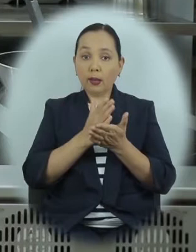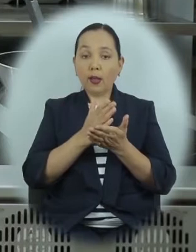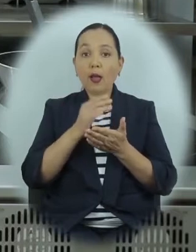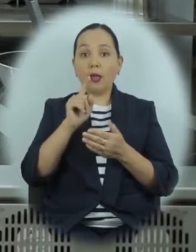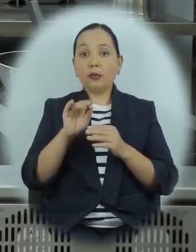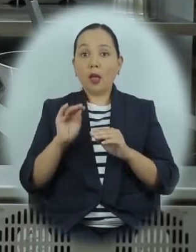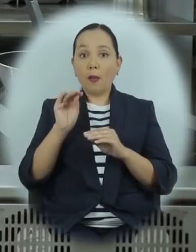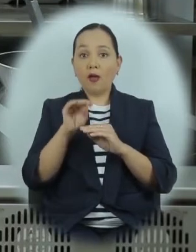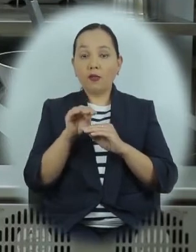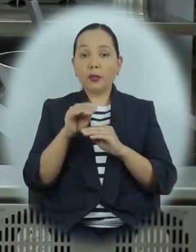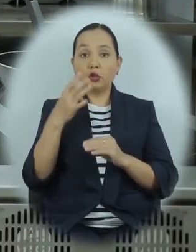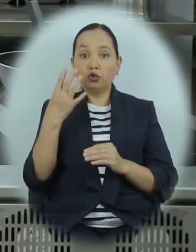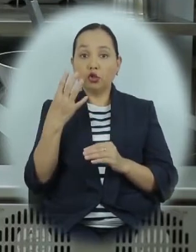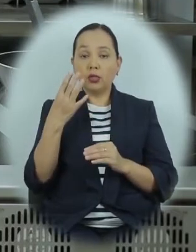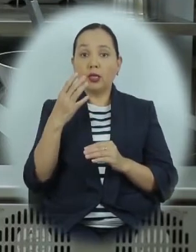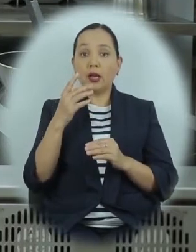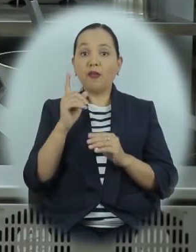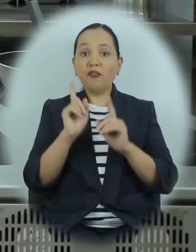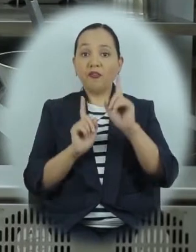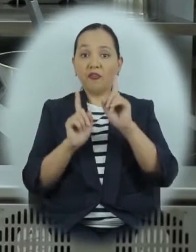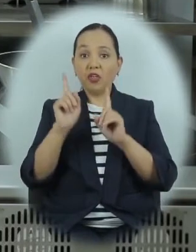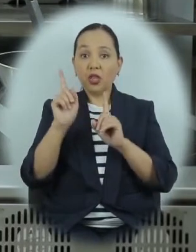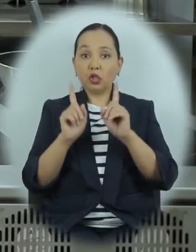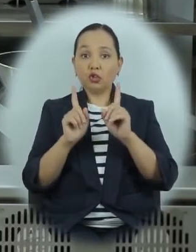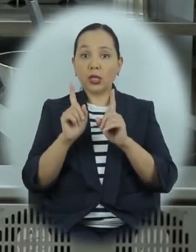добавим 4 веточки